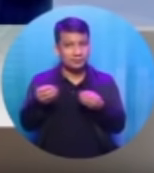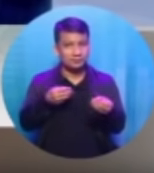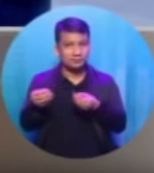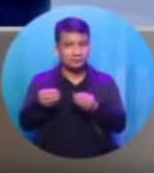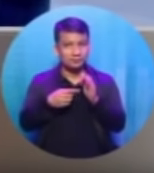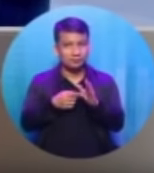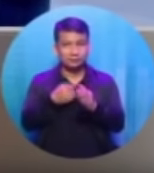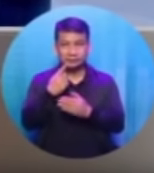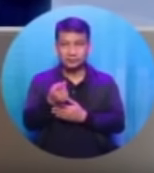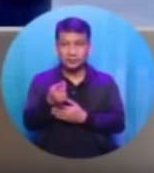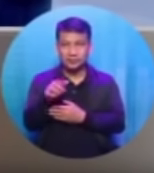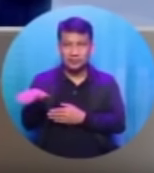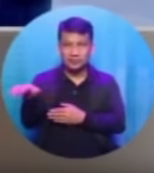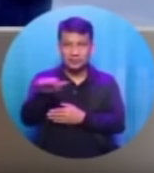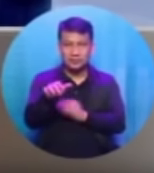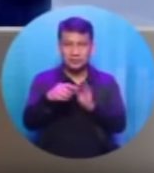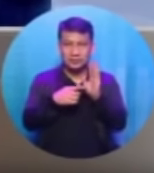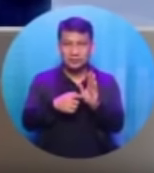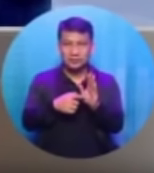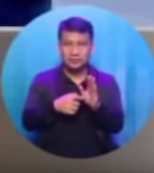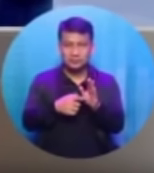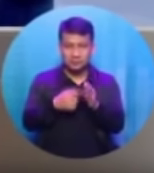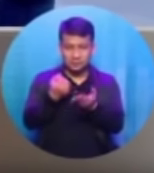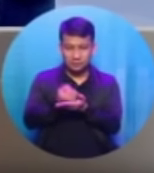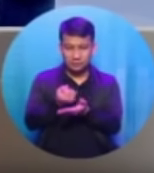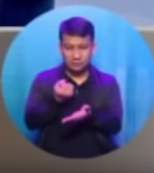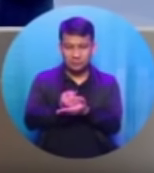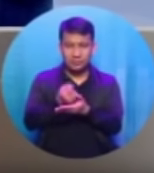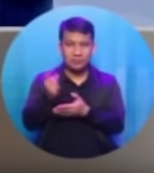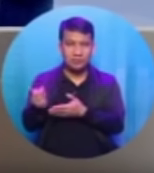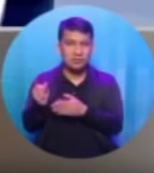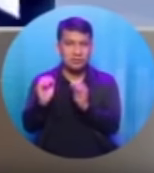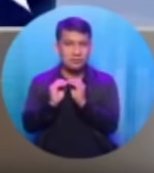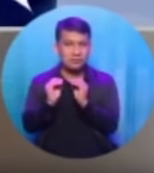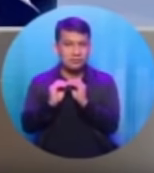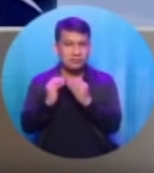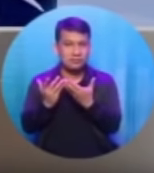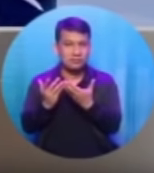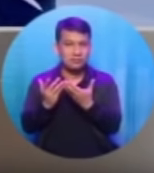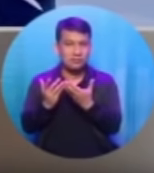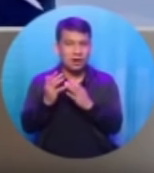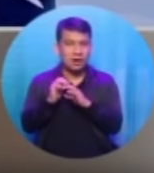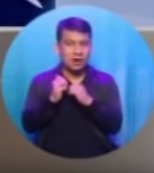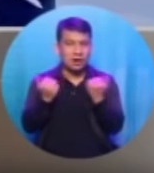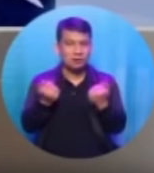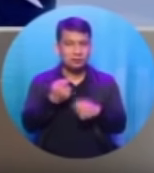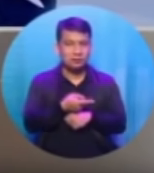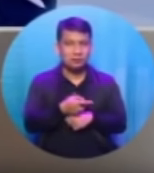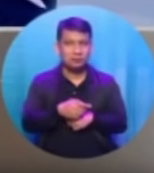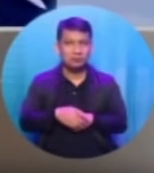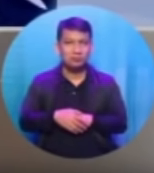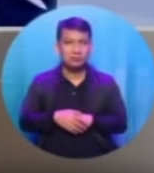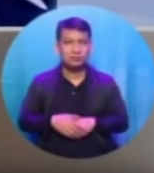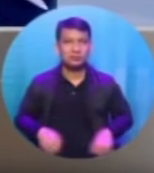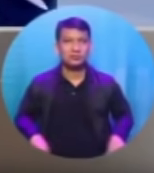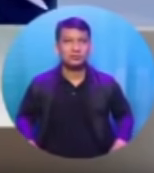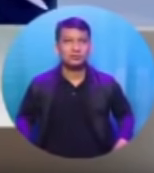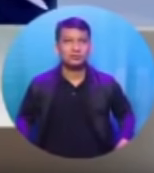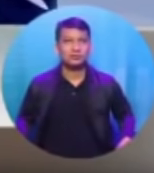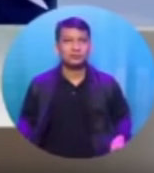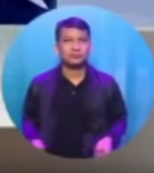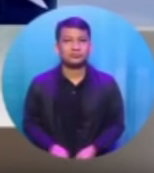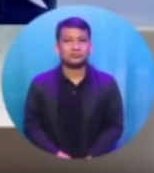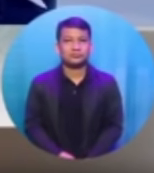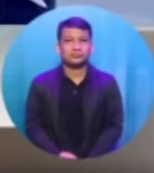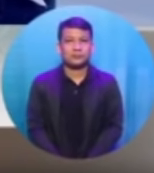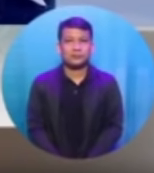pong factory at yung pong pasweldo sa mga tao, wala rin po sa ayos. Paano yan, madam? Opo. Ayusin